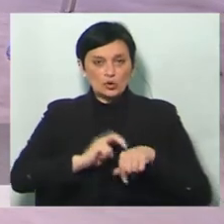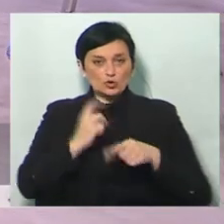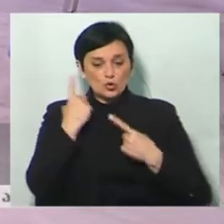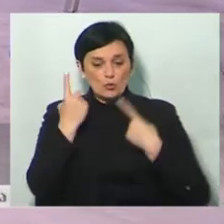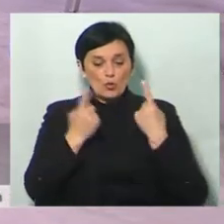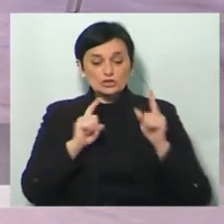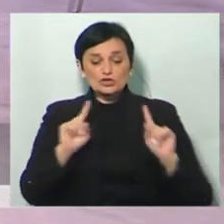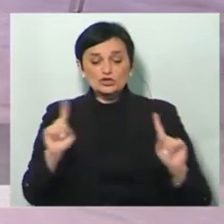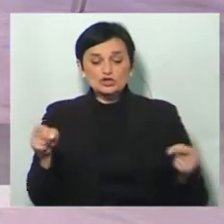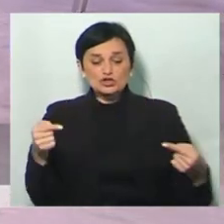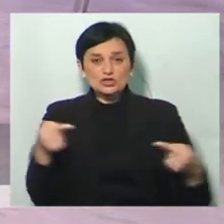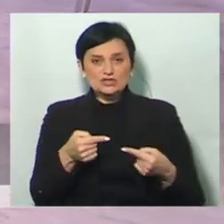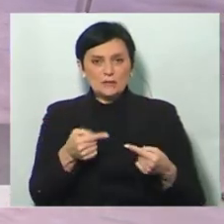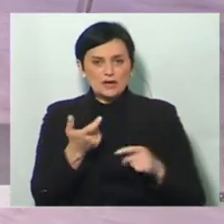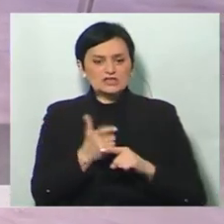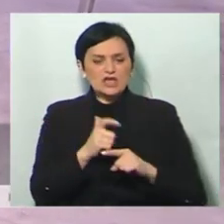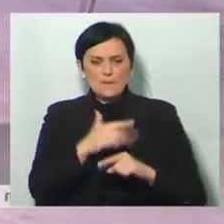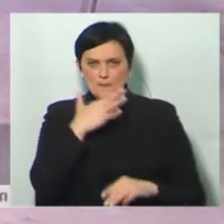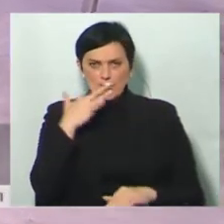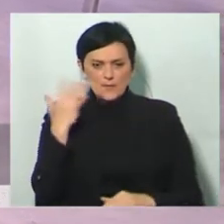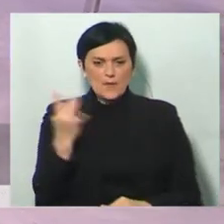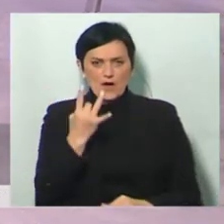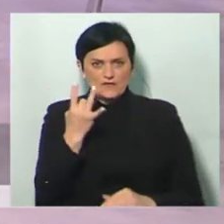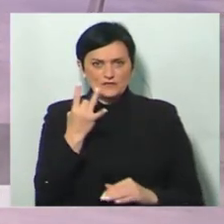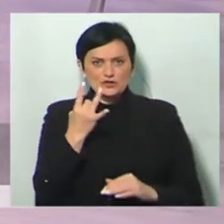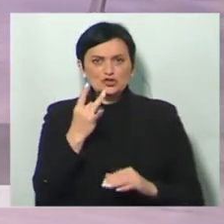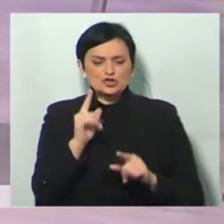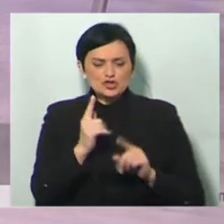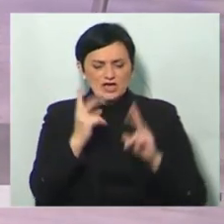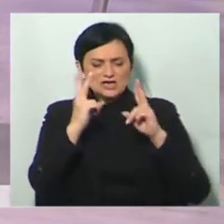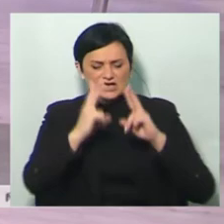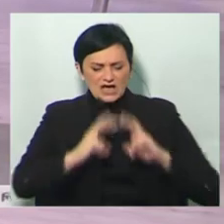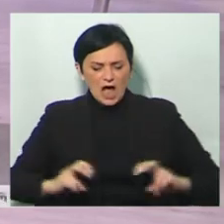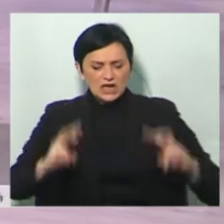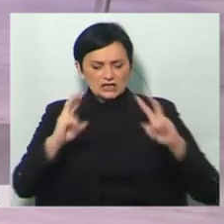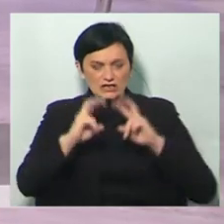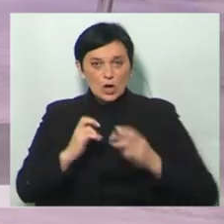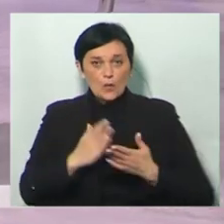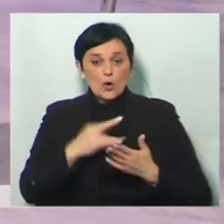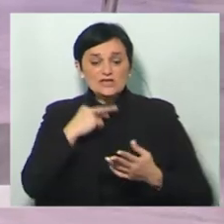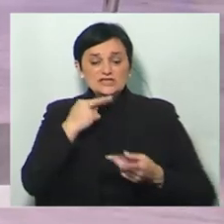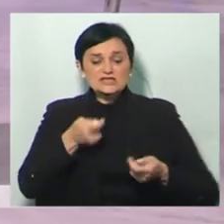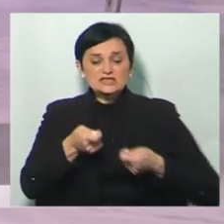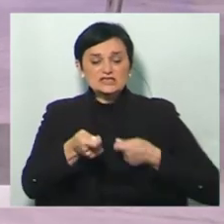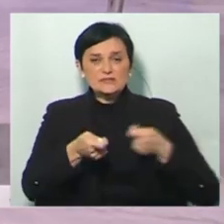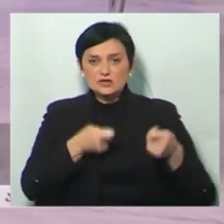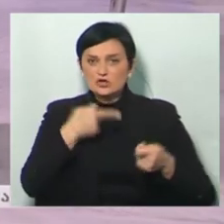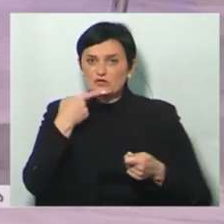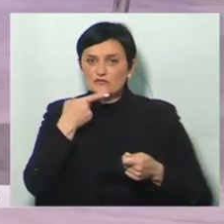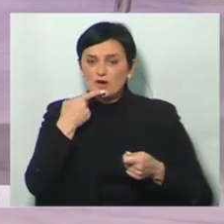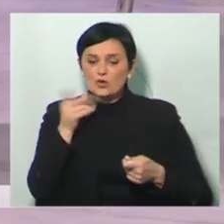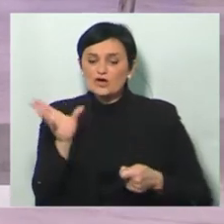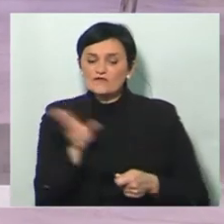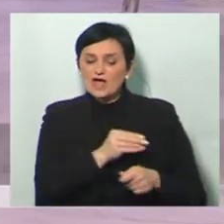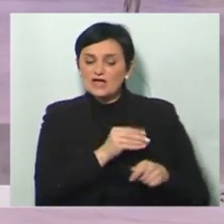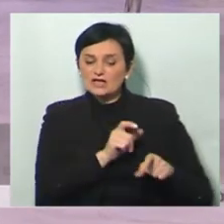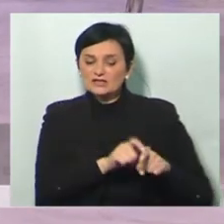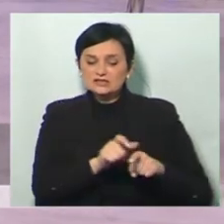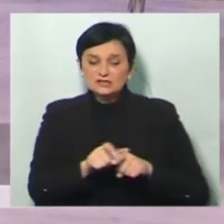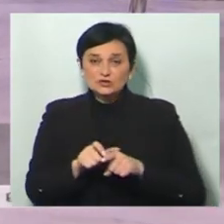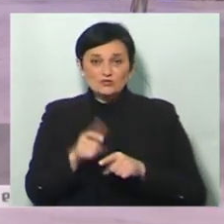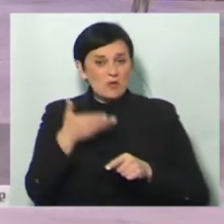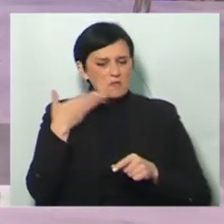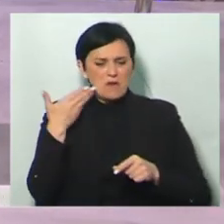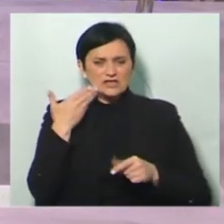მონაცემების შესაბამისად, რომელიც ძალიან ბევრჯერ არის გადამოწმებული და ძალიან დიდი სიფრთხილით ვამბობთ ყველა სიტყვას. Მარტივი მიზეზის